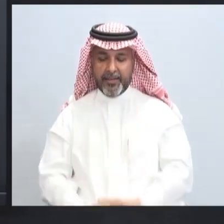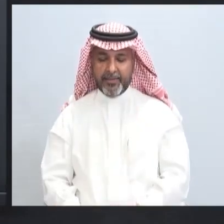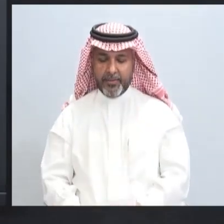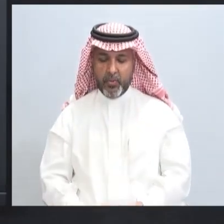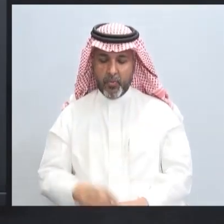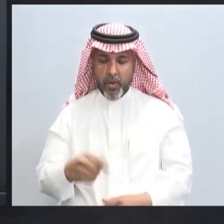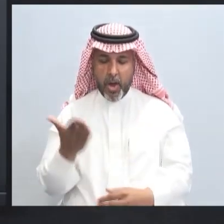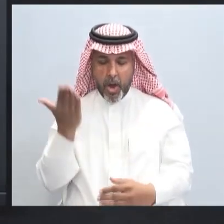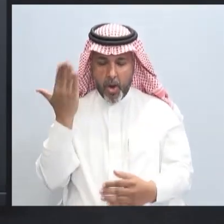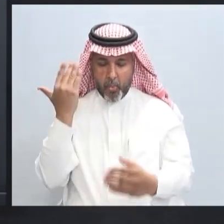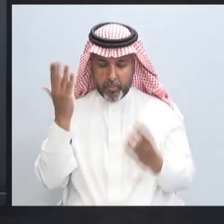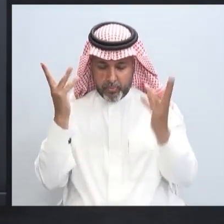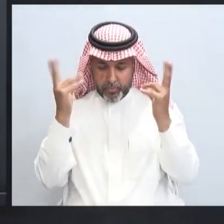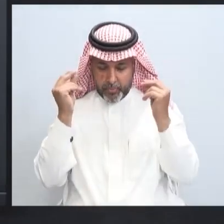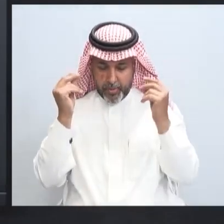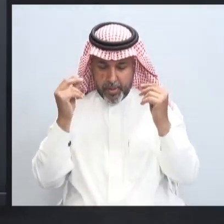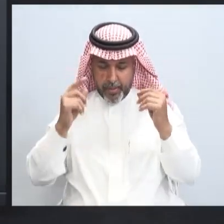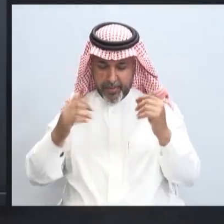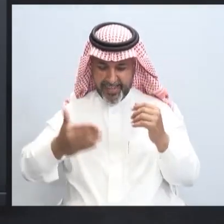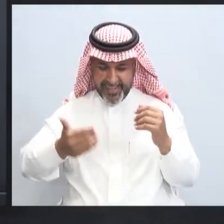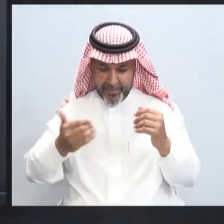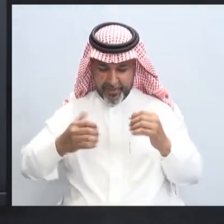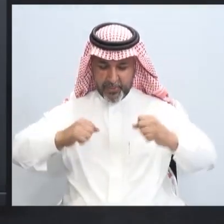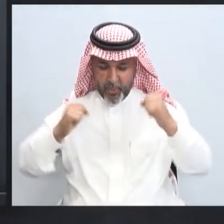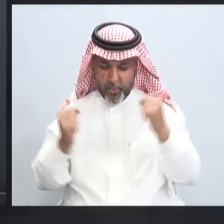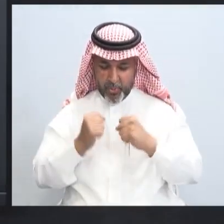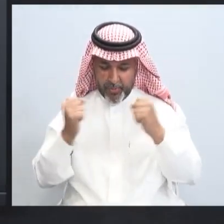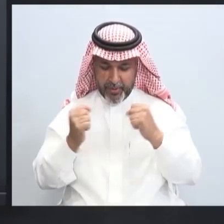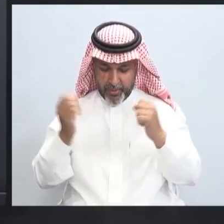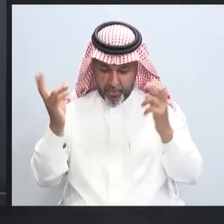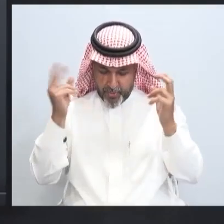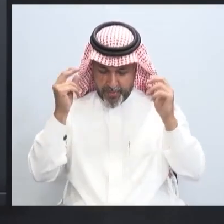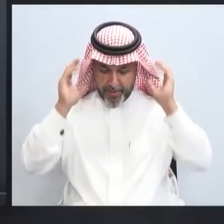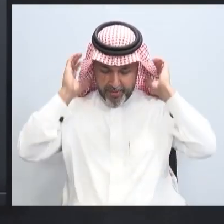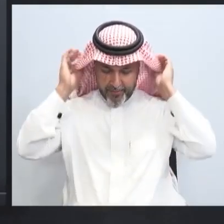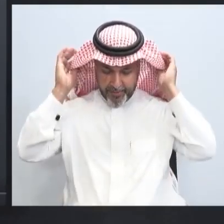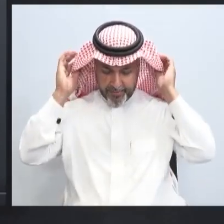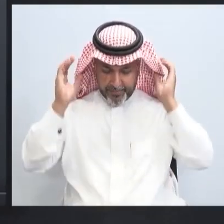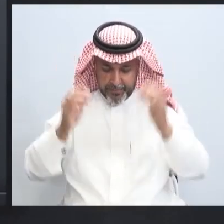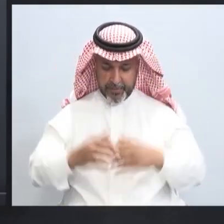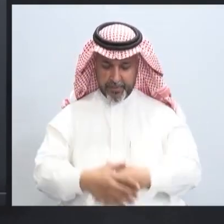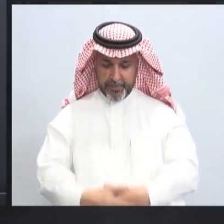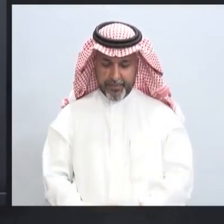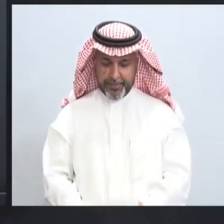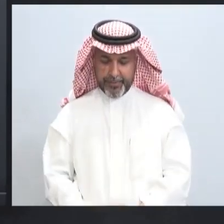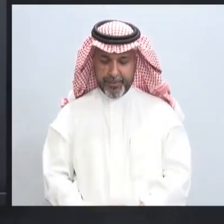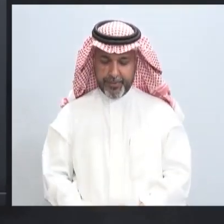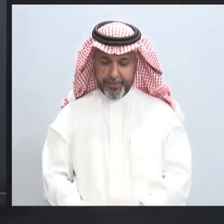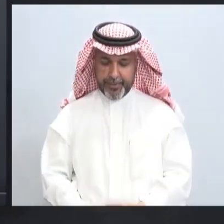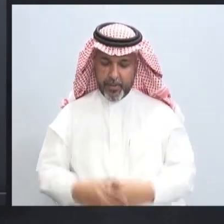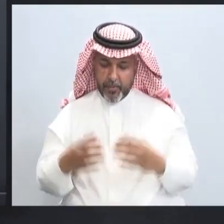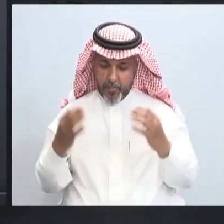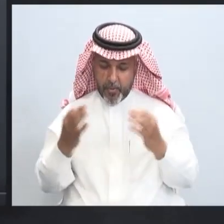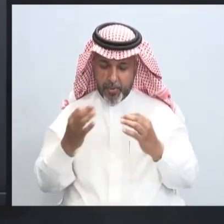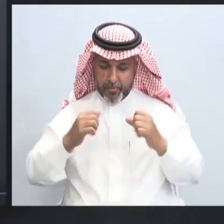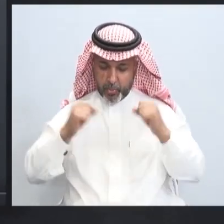ثلاث دروس في تقريبا 20 دقيقه او اكثر قليلا نتمنى ان تكون اللمحه هذه مفتاح جيد لكم لتذكر الدرس